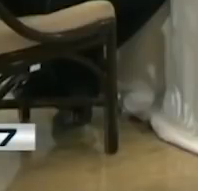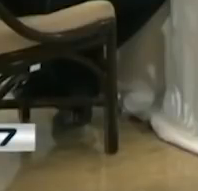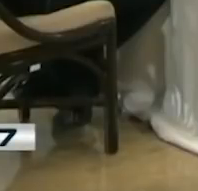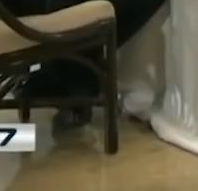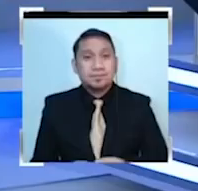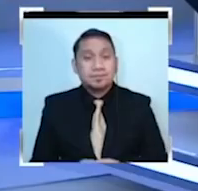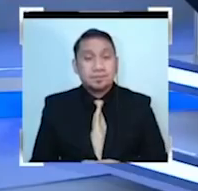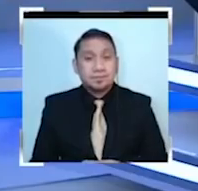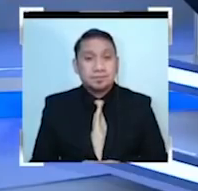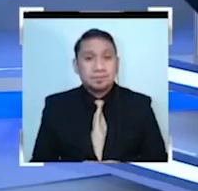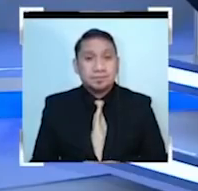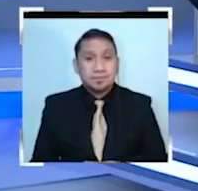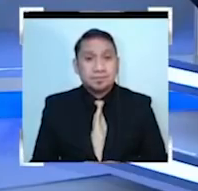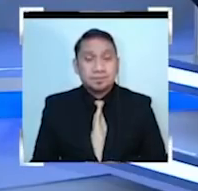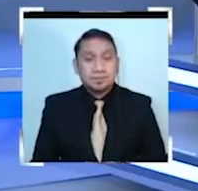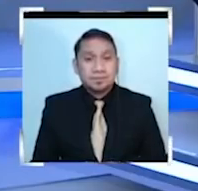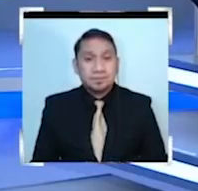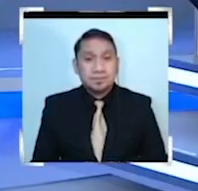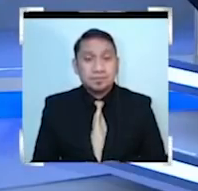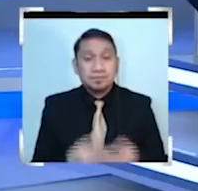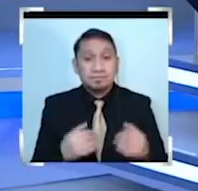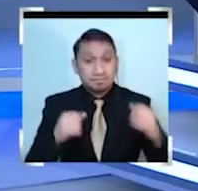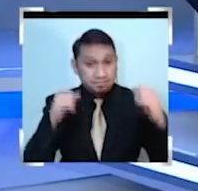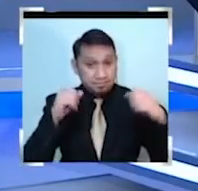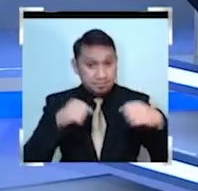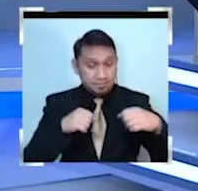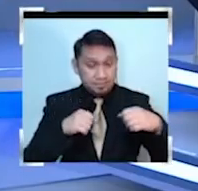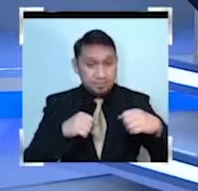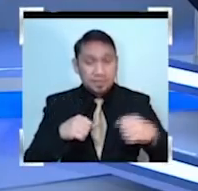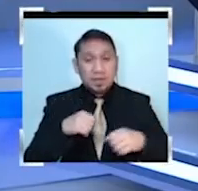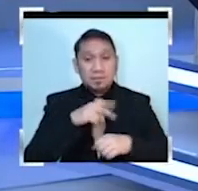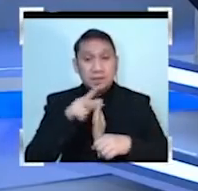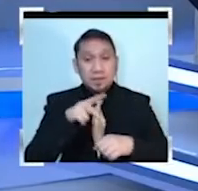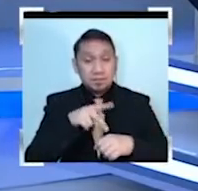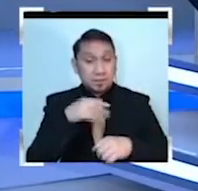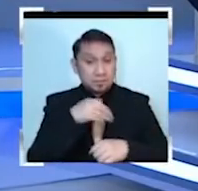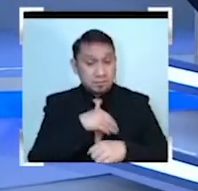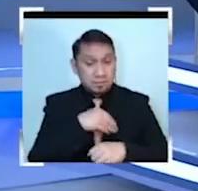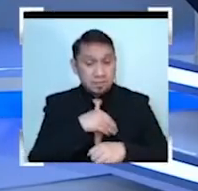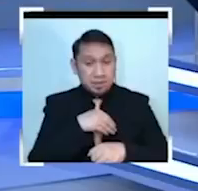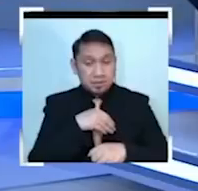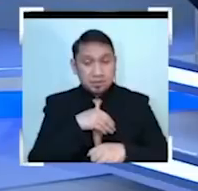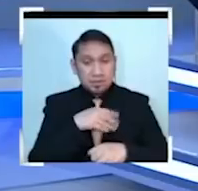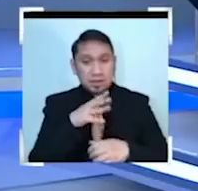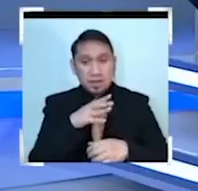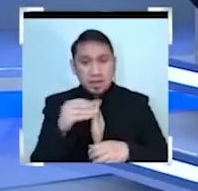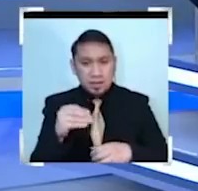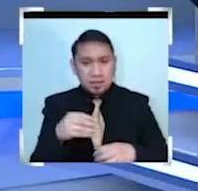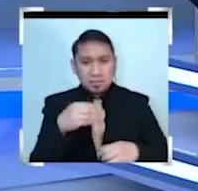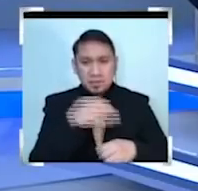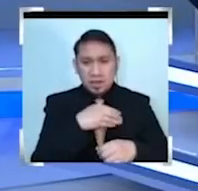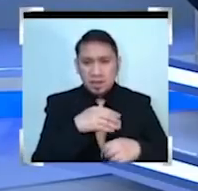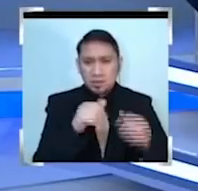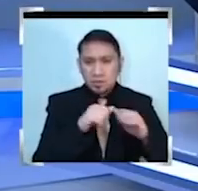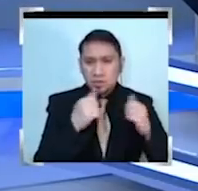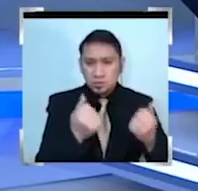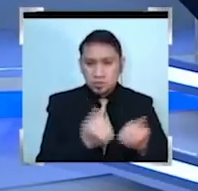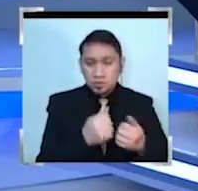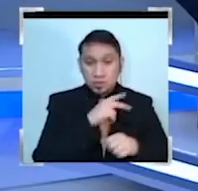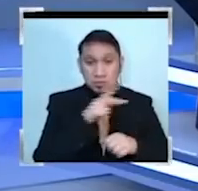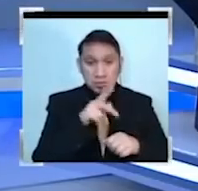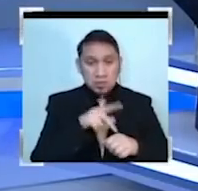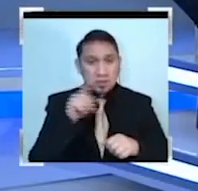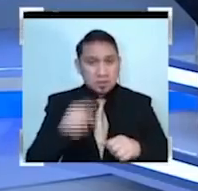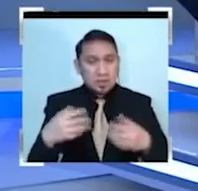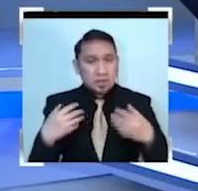inyong saksi. Nagkasundo ang Bangko Sentral, Department of Justice at Bankers Association of the Philippines na pagtibayin ang